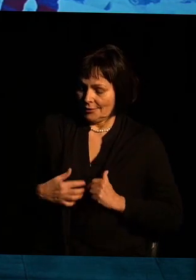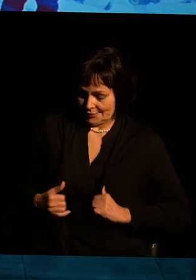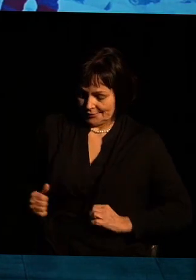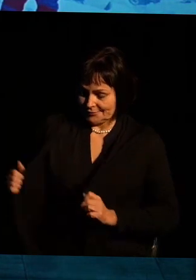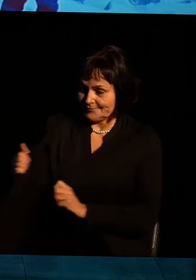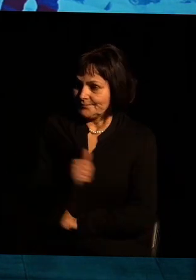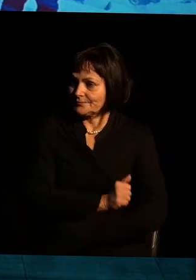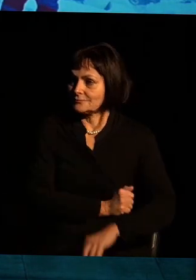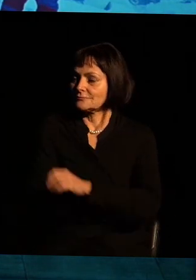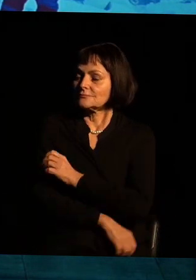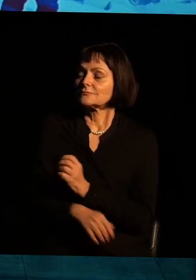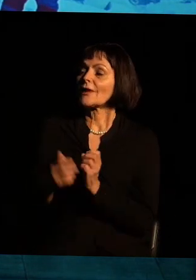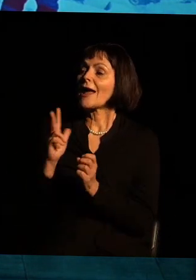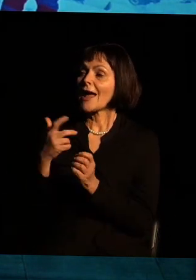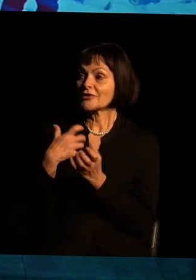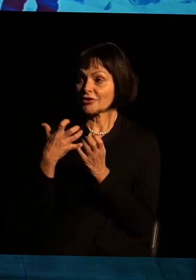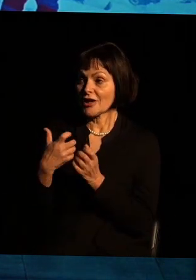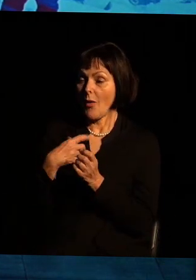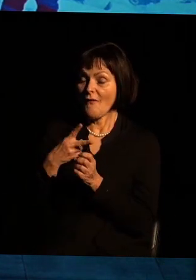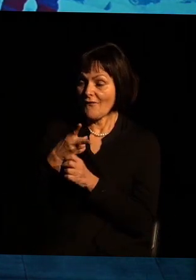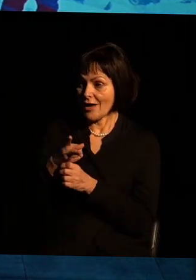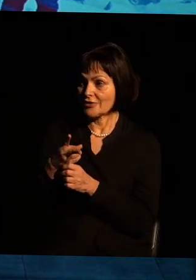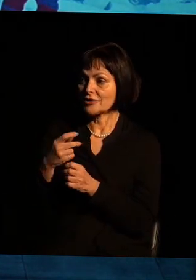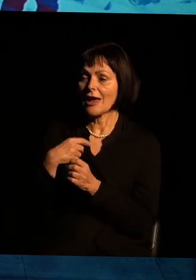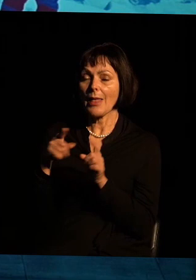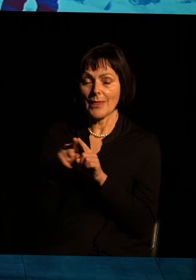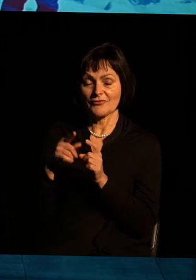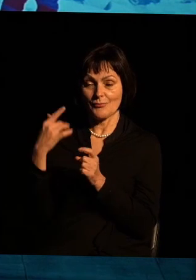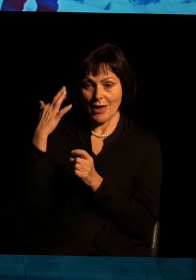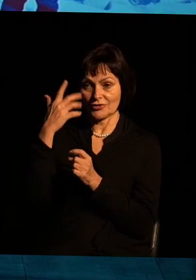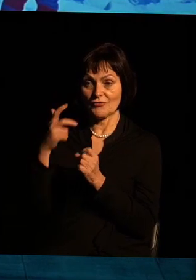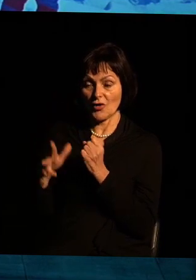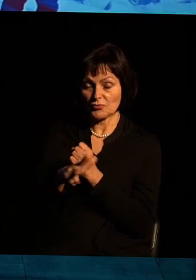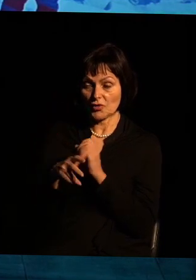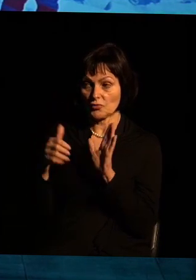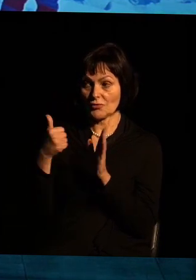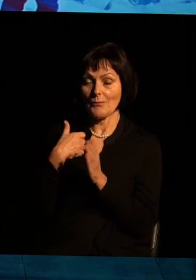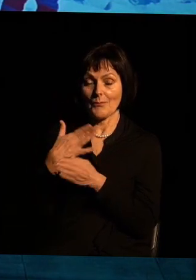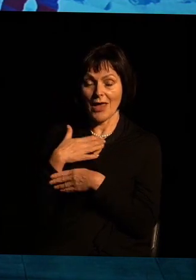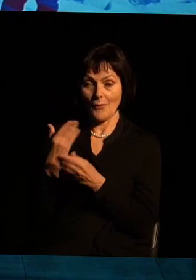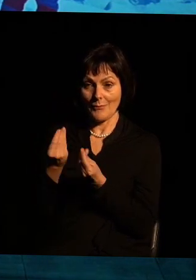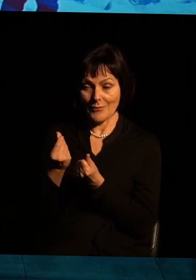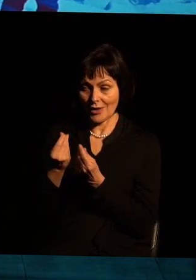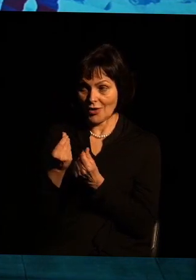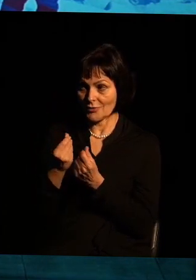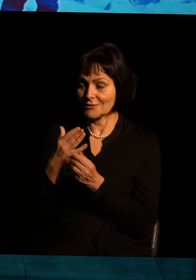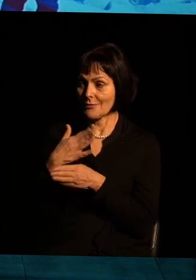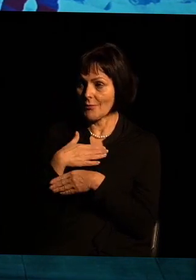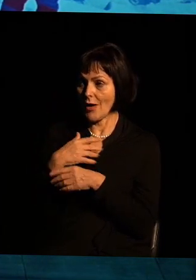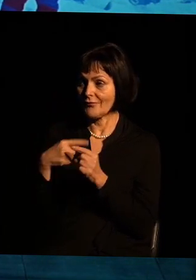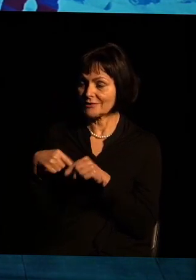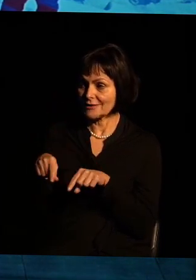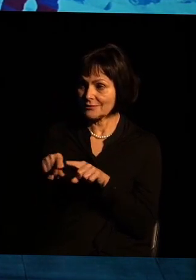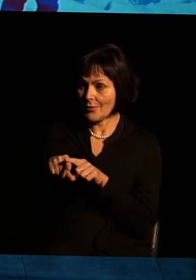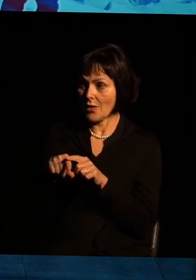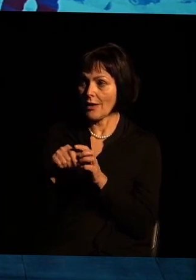i każdy by chciał tam wejść. I również to było moje marzenie. W 86 miałem wypracowane pieniądze, byłem w zespole